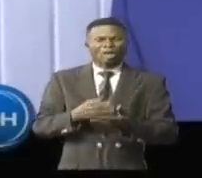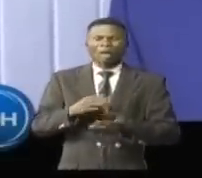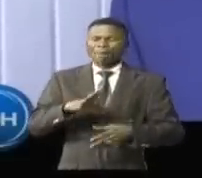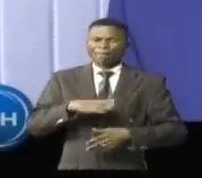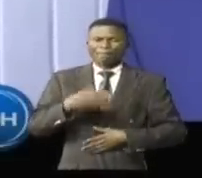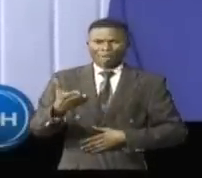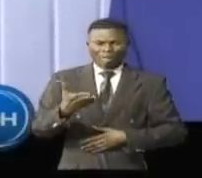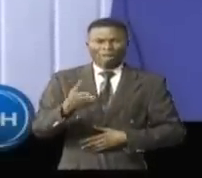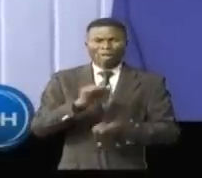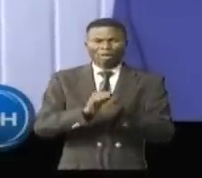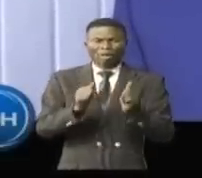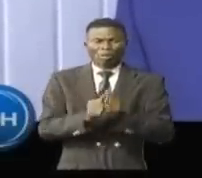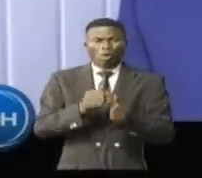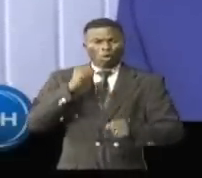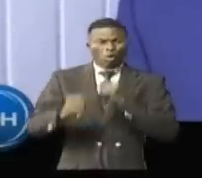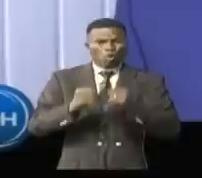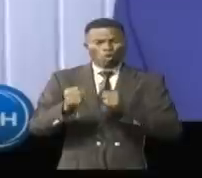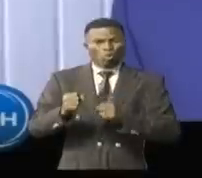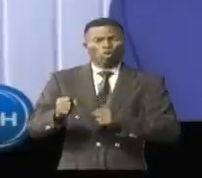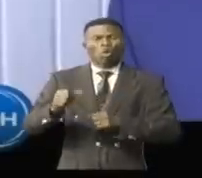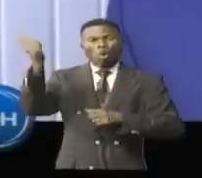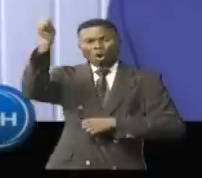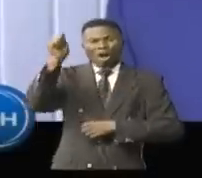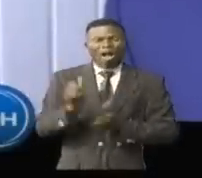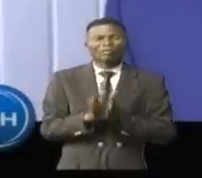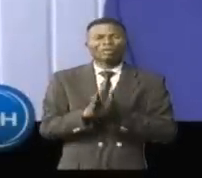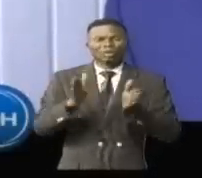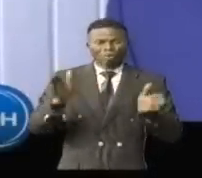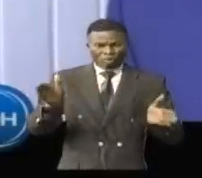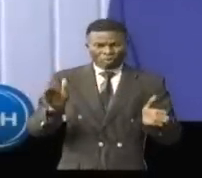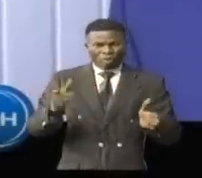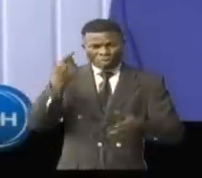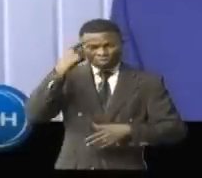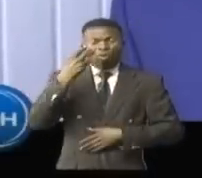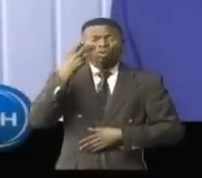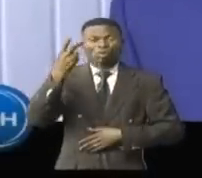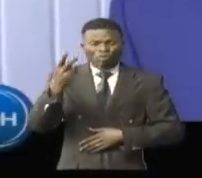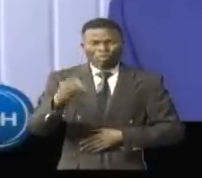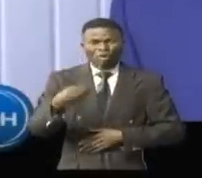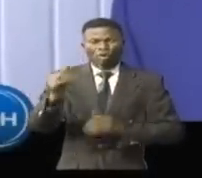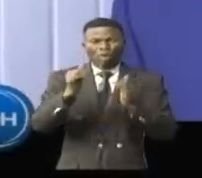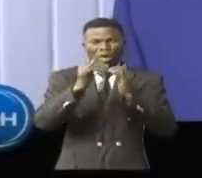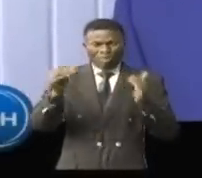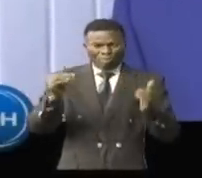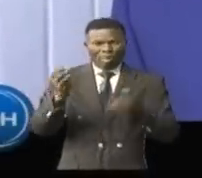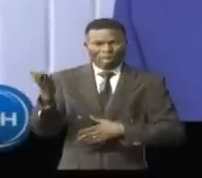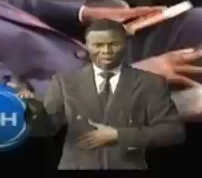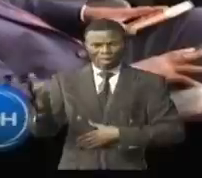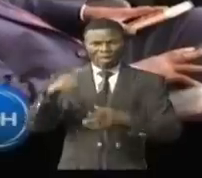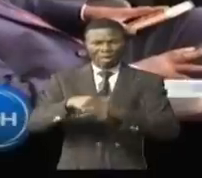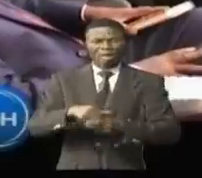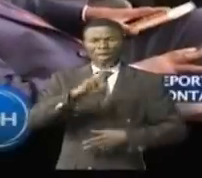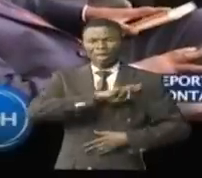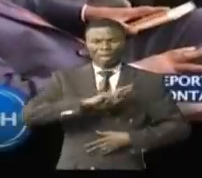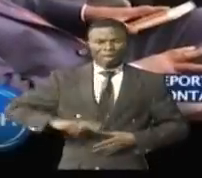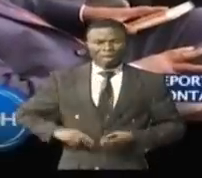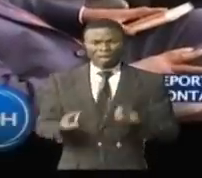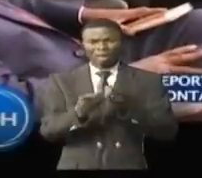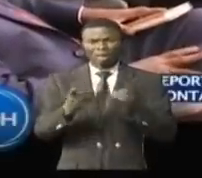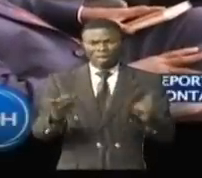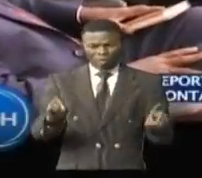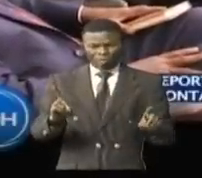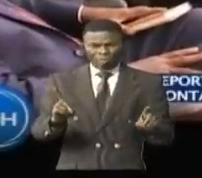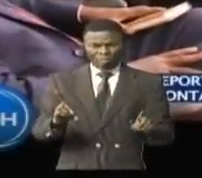Il s'agit d'un effort régional qui est fait pour voir comment ramener la paix au niveau de la RDC. Le processus